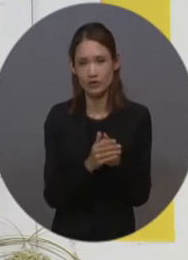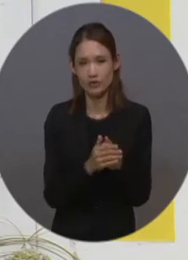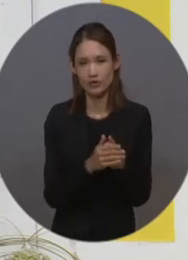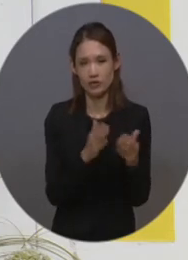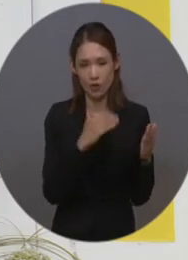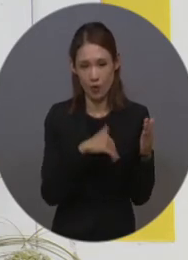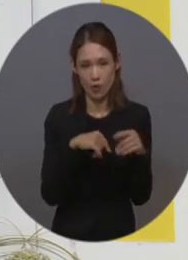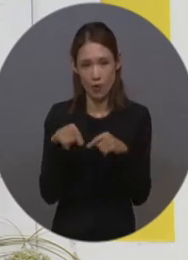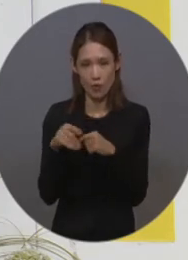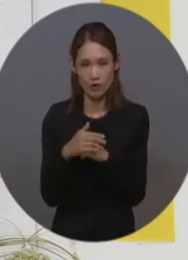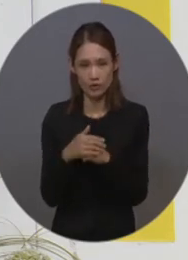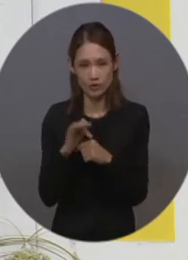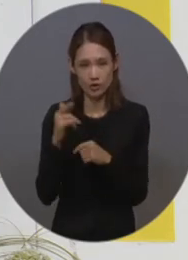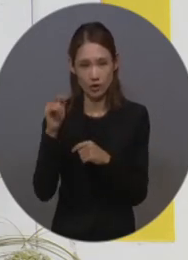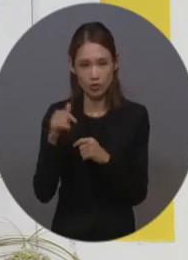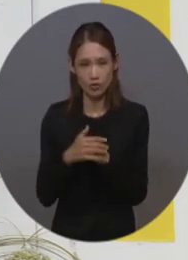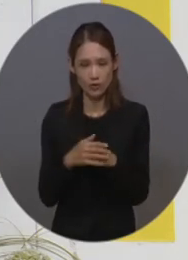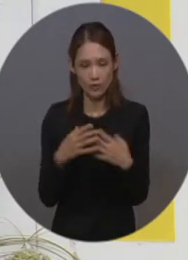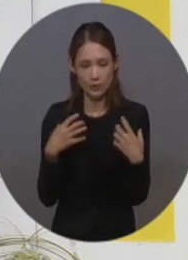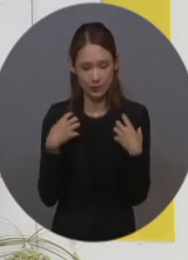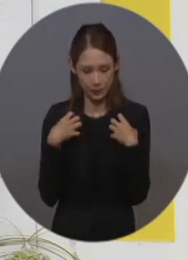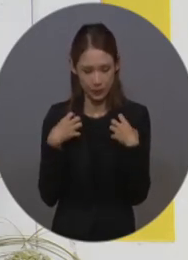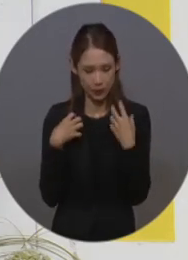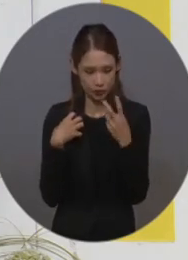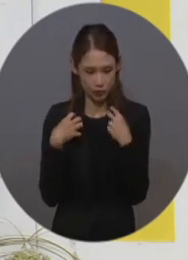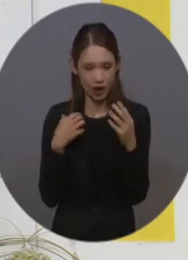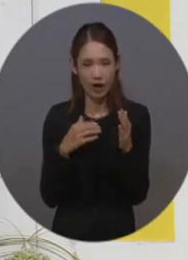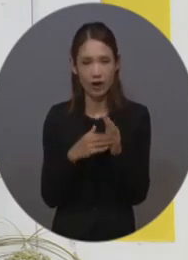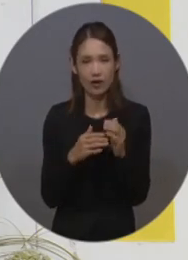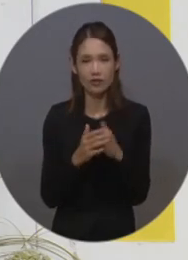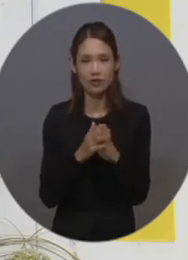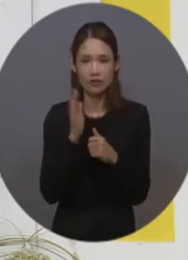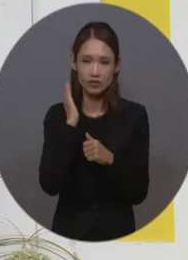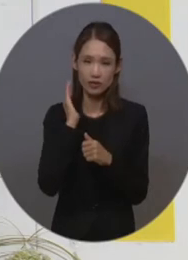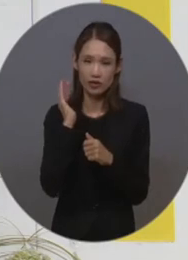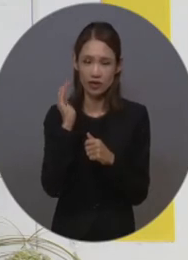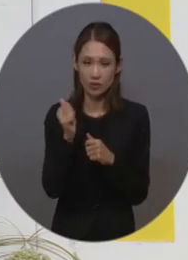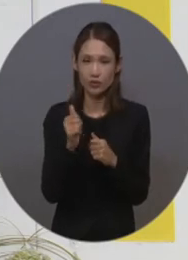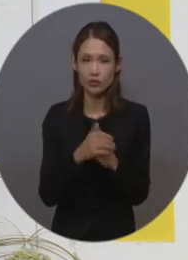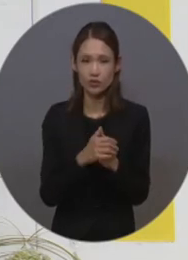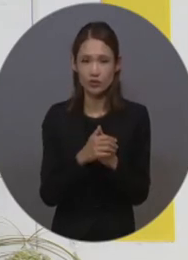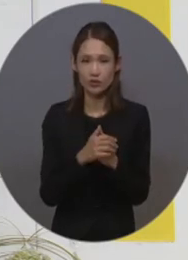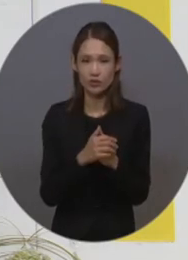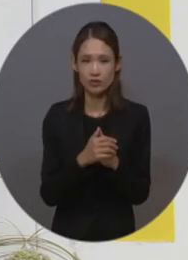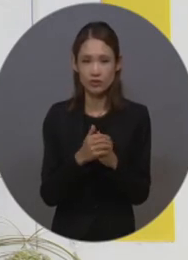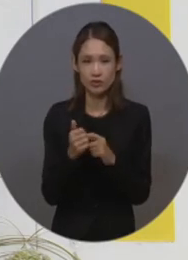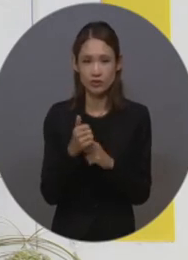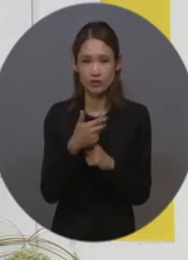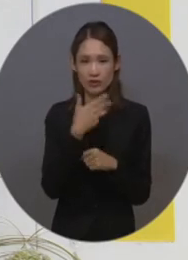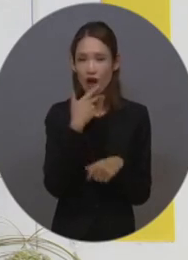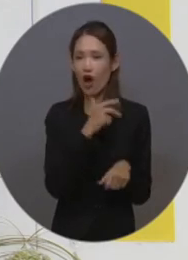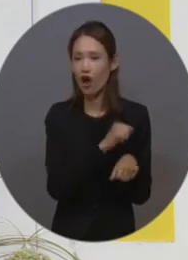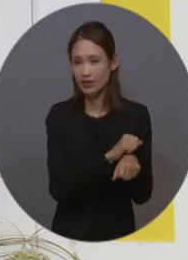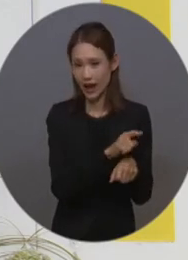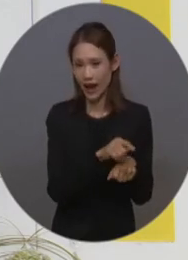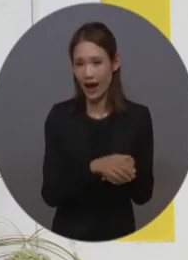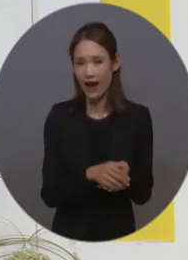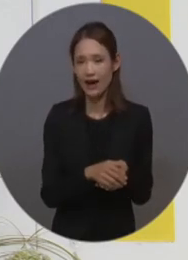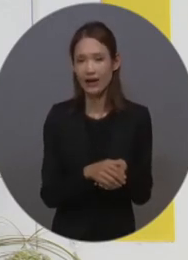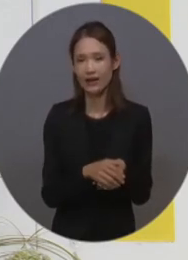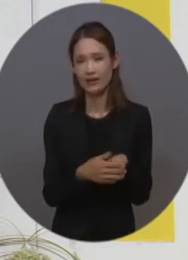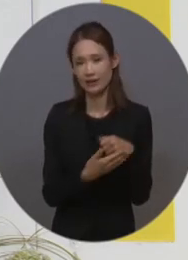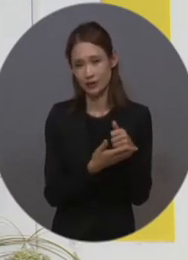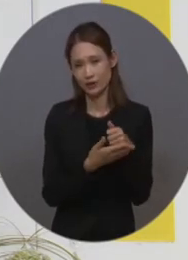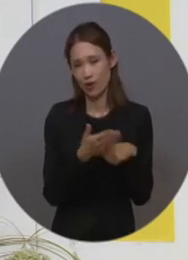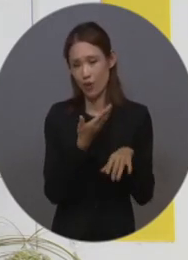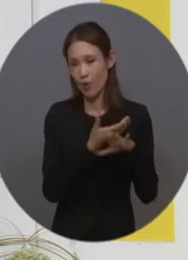정무 이렇게 비서관을 맡아서 하는데 네. 대통령께서 박진 교수는 영어를 네. 잘하니까 네.